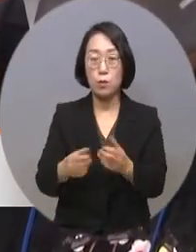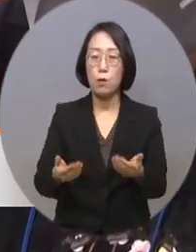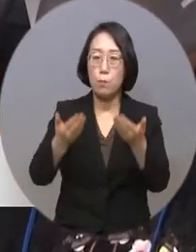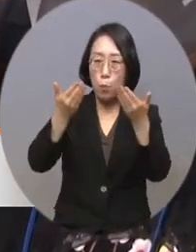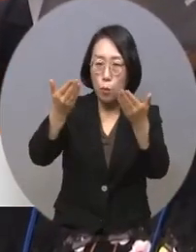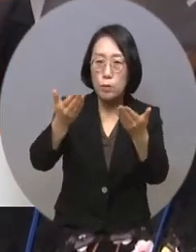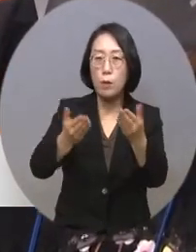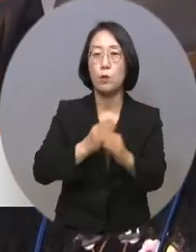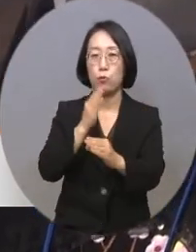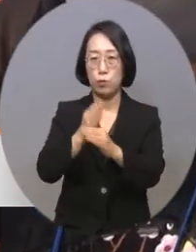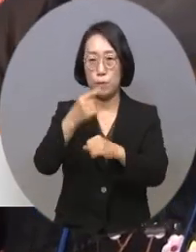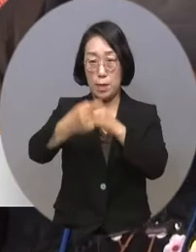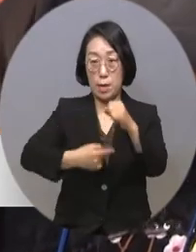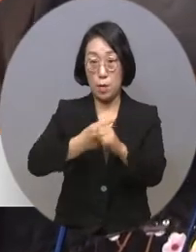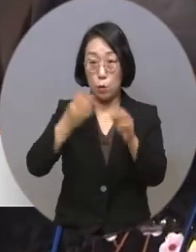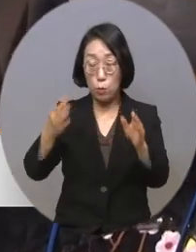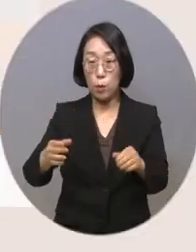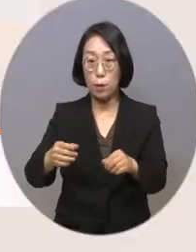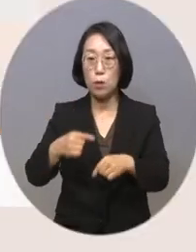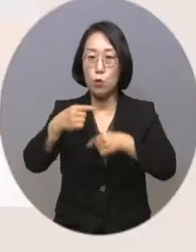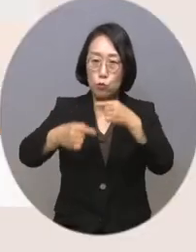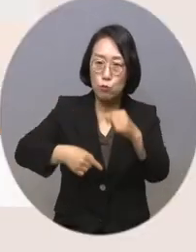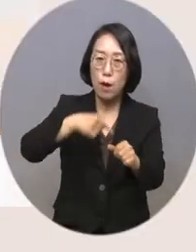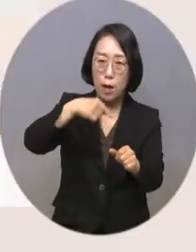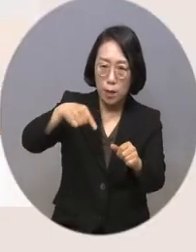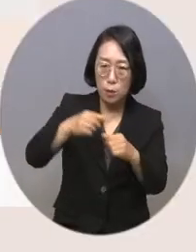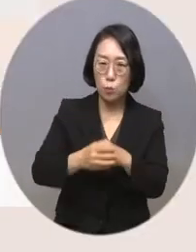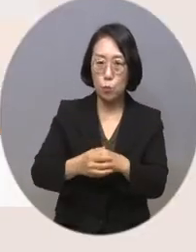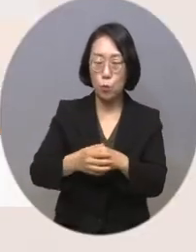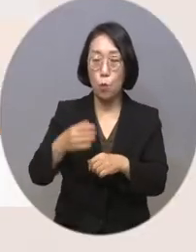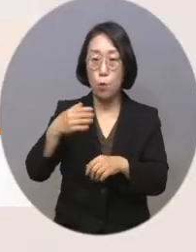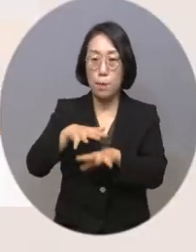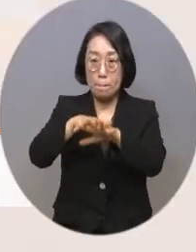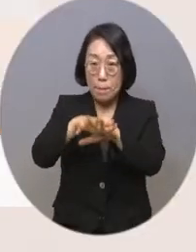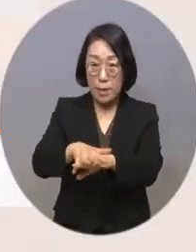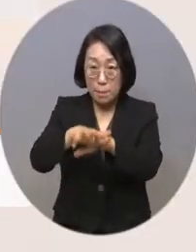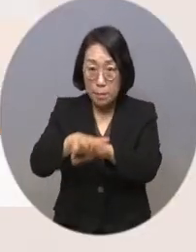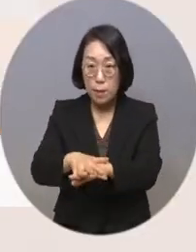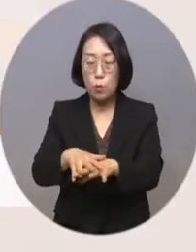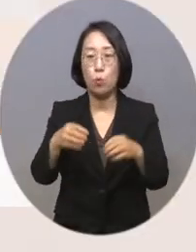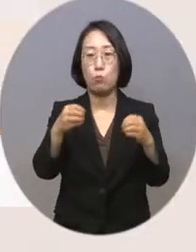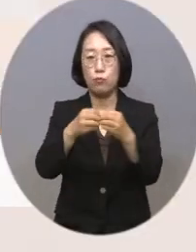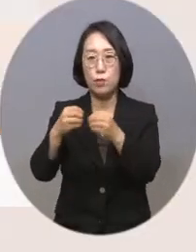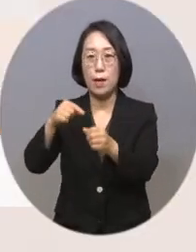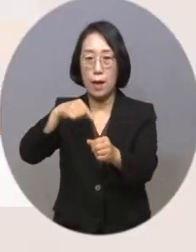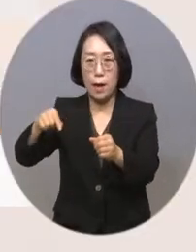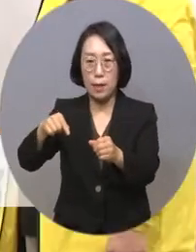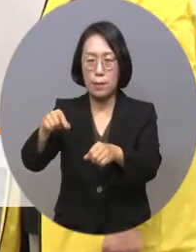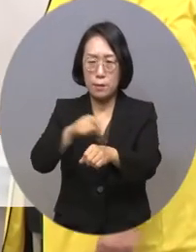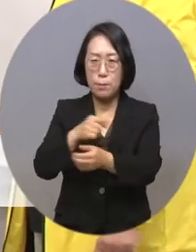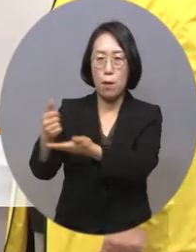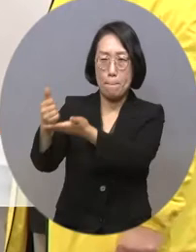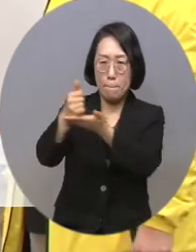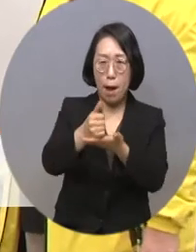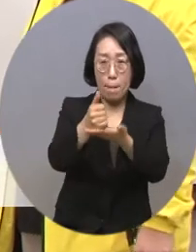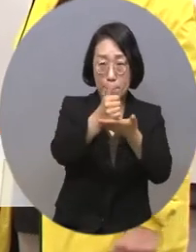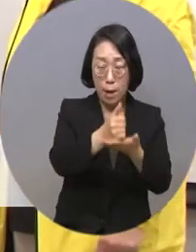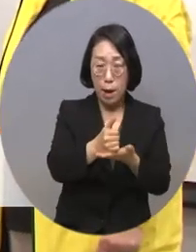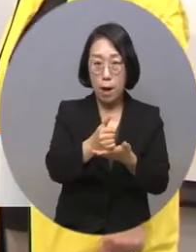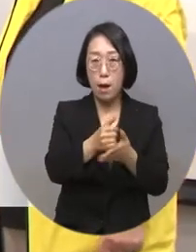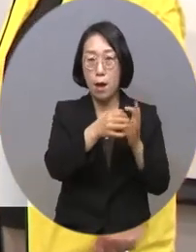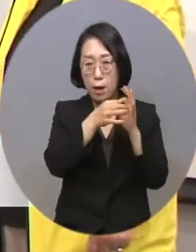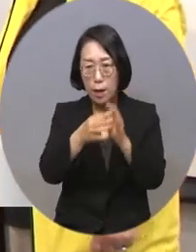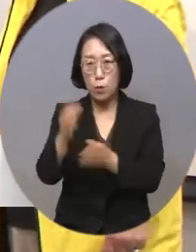한해동안 수화 특강 심폐소생술 시문학 강의 등 여러 특별 강사들을 초빙해 정기적으로 강의를